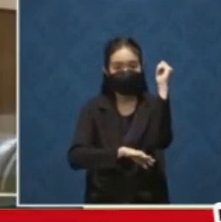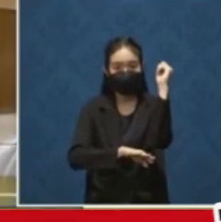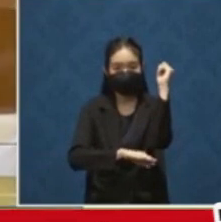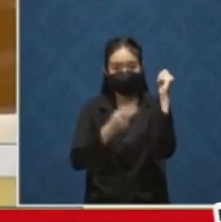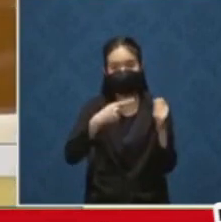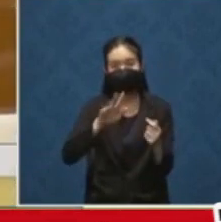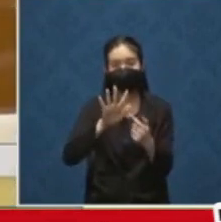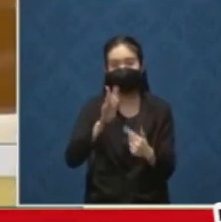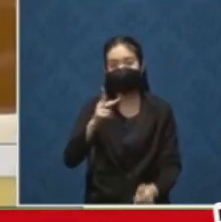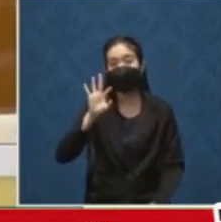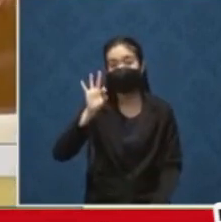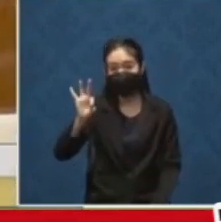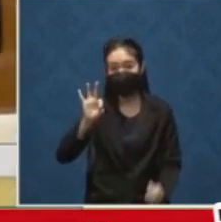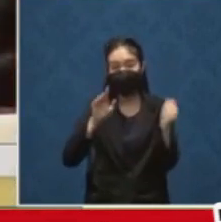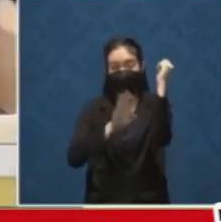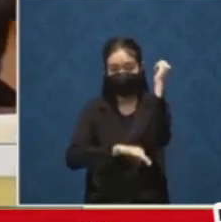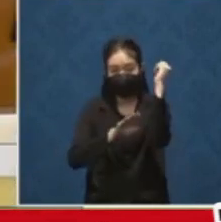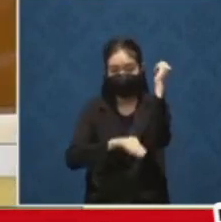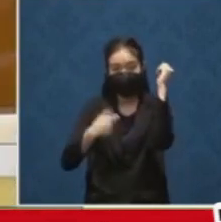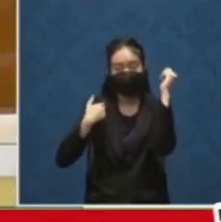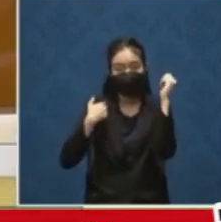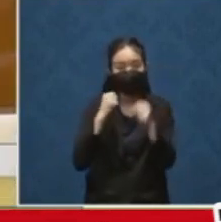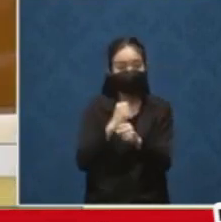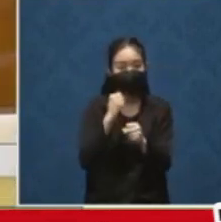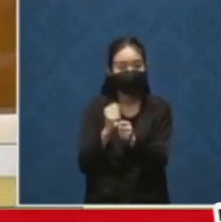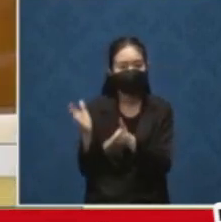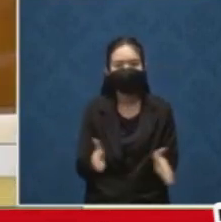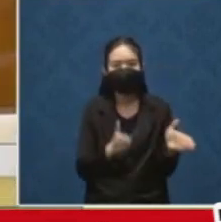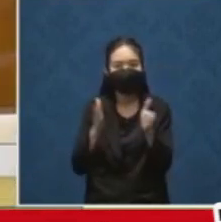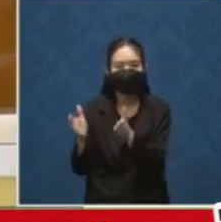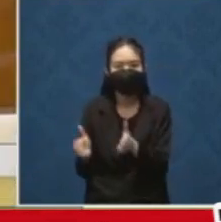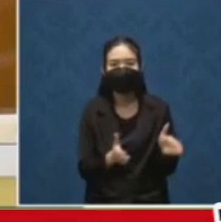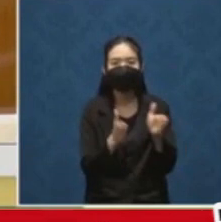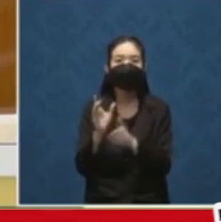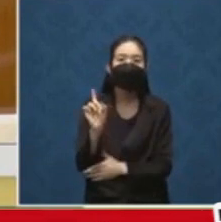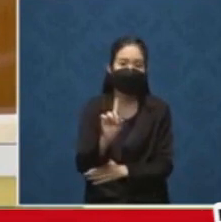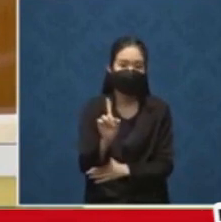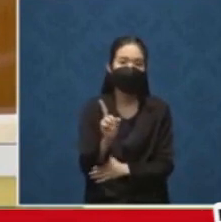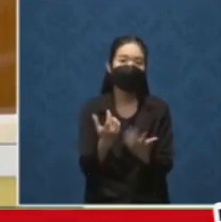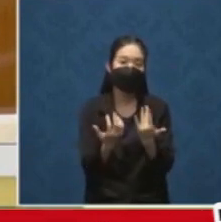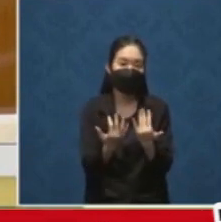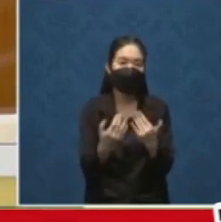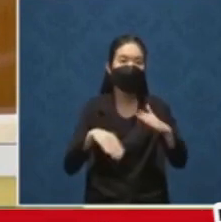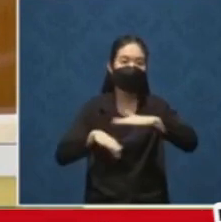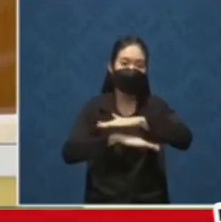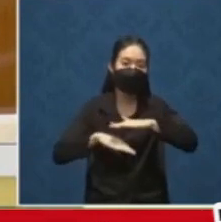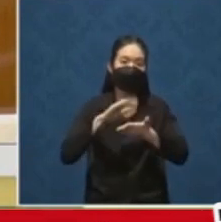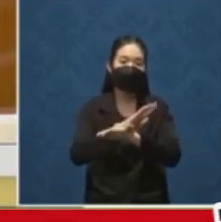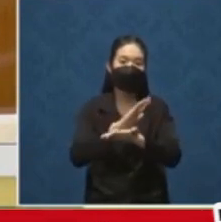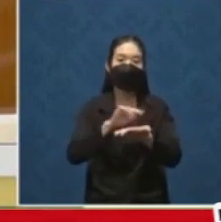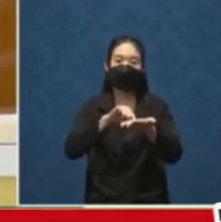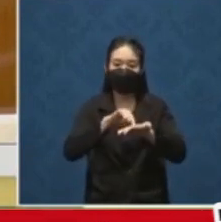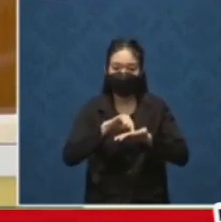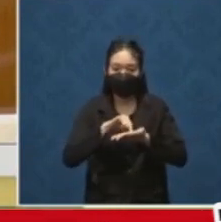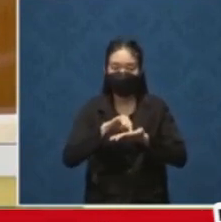์ 9 ด้วยวามีคามเตืามโยงกัอยไรถ้เป็ระโบนการหอไม่ผมควตรนี้ก็ต้องมีเอกสาร